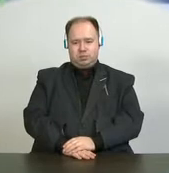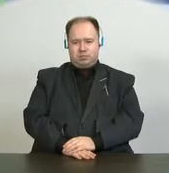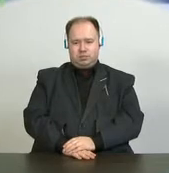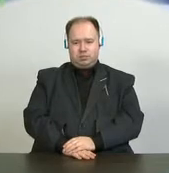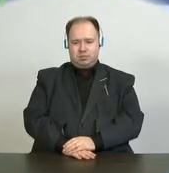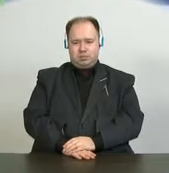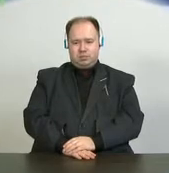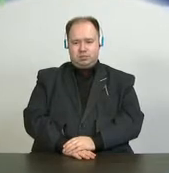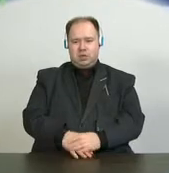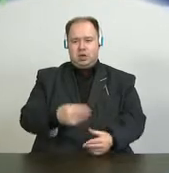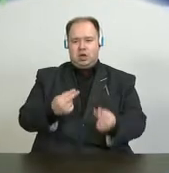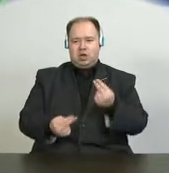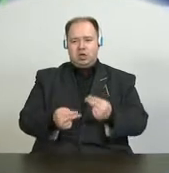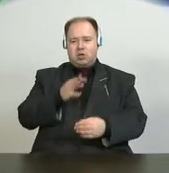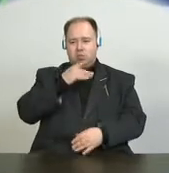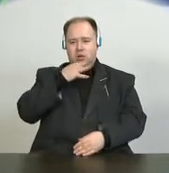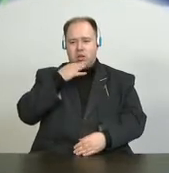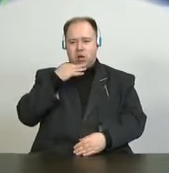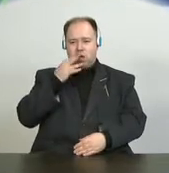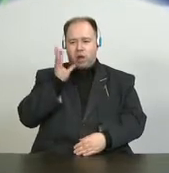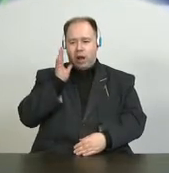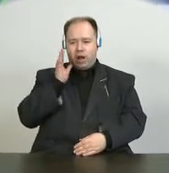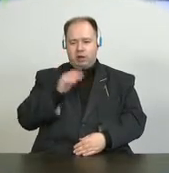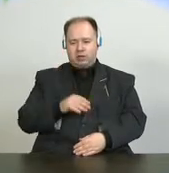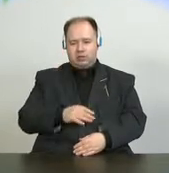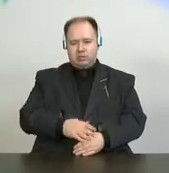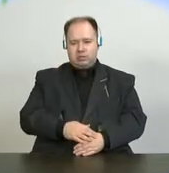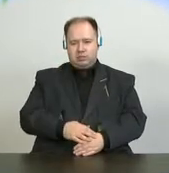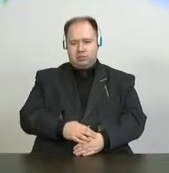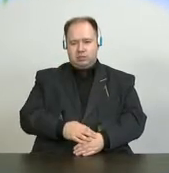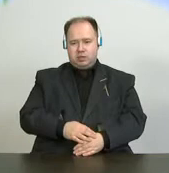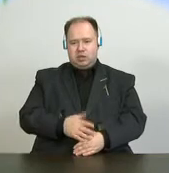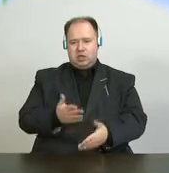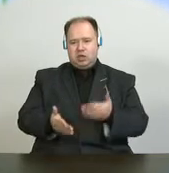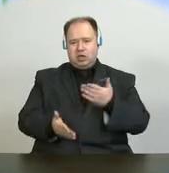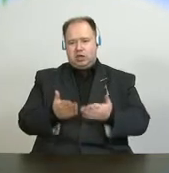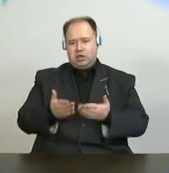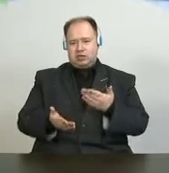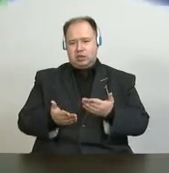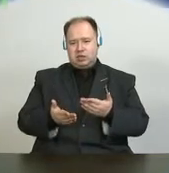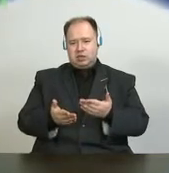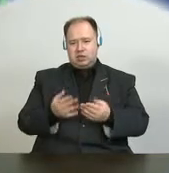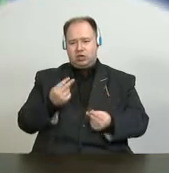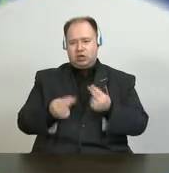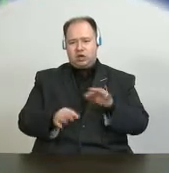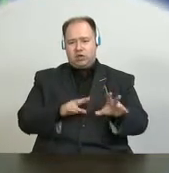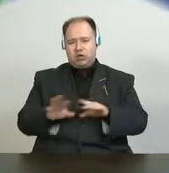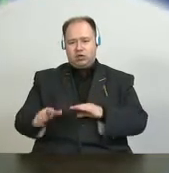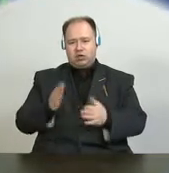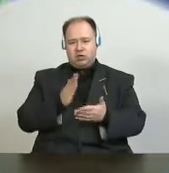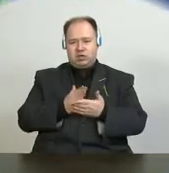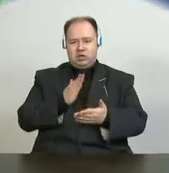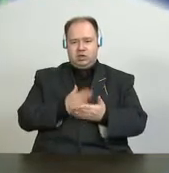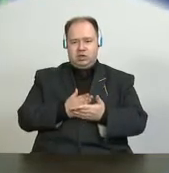игр вообще очень много лет если вспомнить и вообще есть определить игровую деятельность то она является